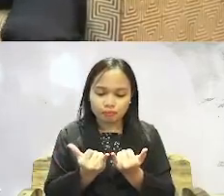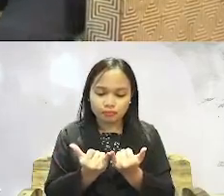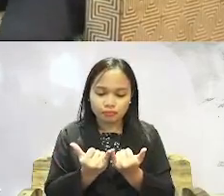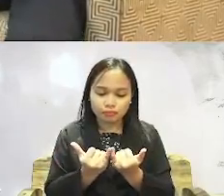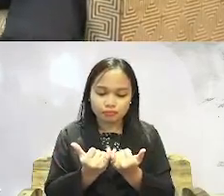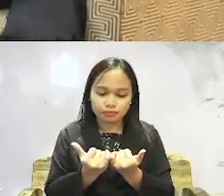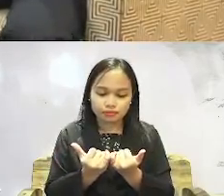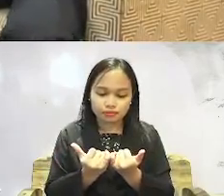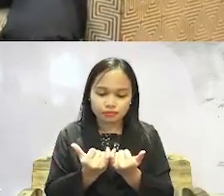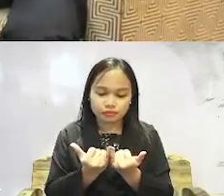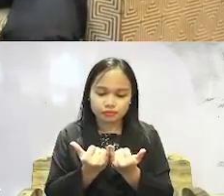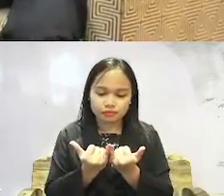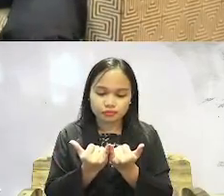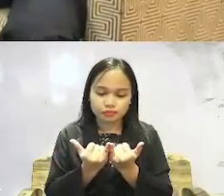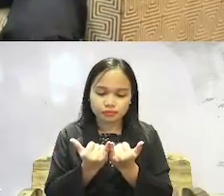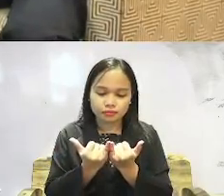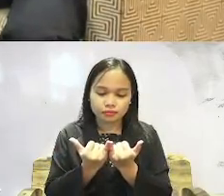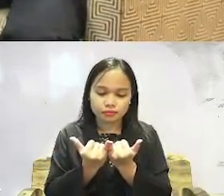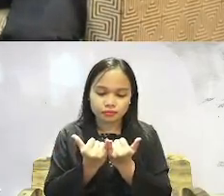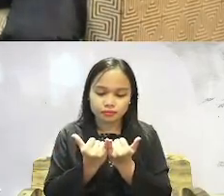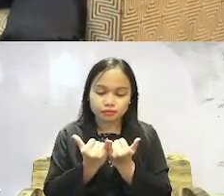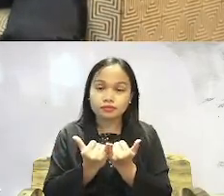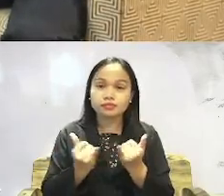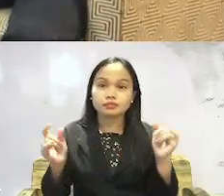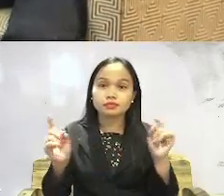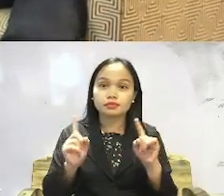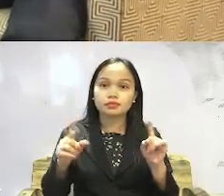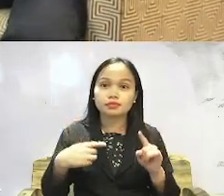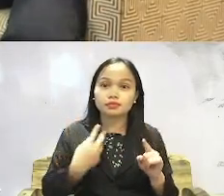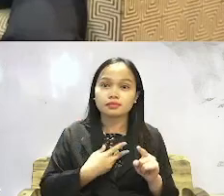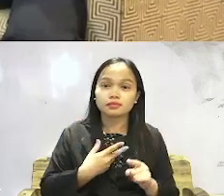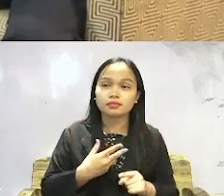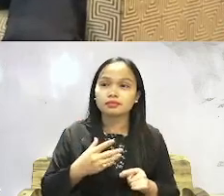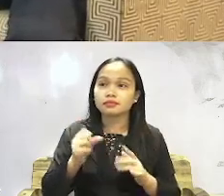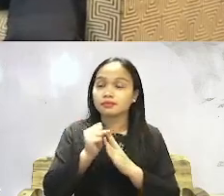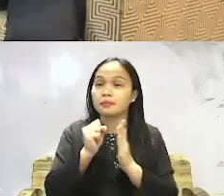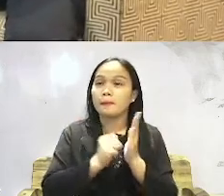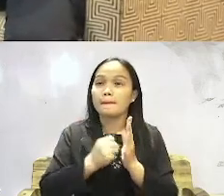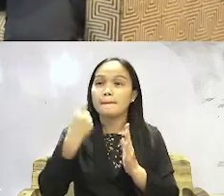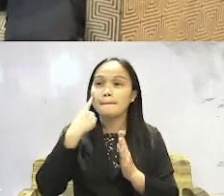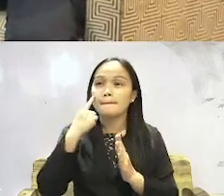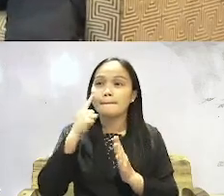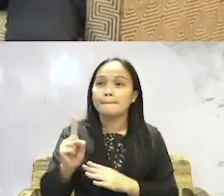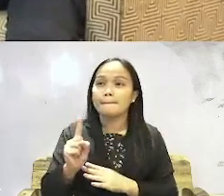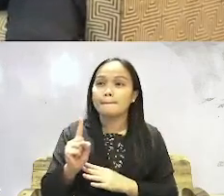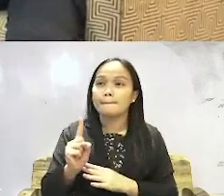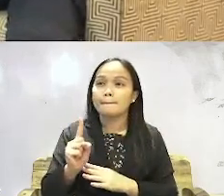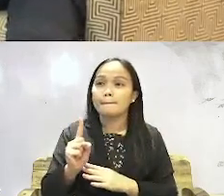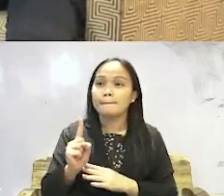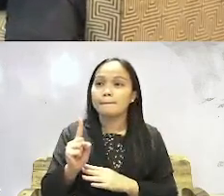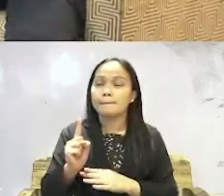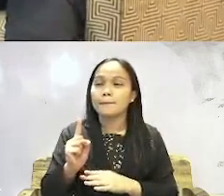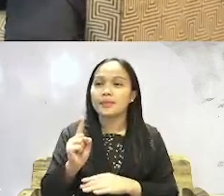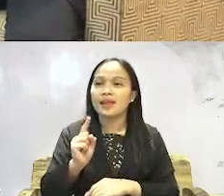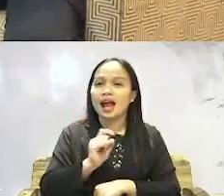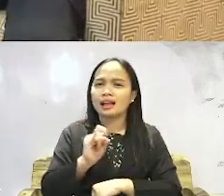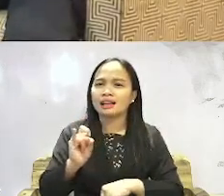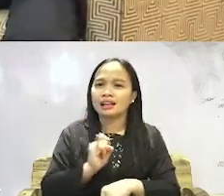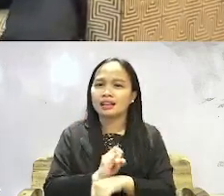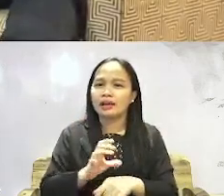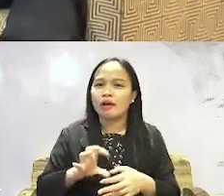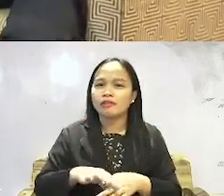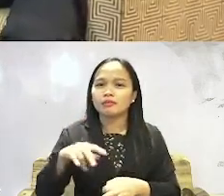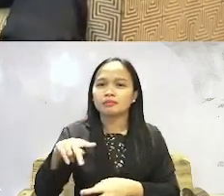Alcatraz? Naman. Oh, Alcatraz. Kasi kasaway ka eh. Oh, okay. Layo ko dito. Subject for the island of Patmos. Yeah.